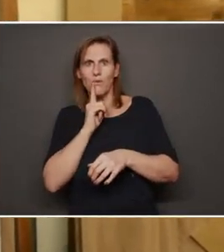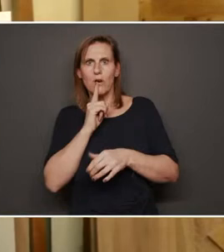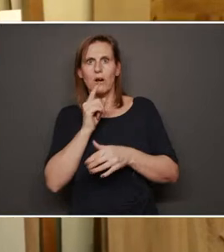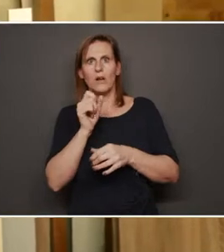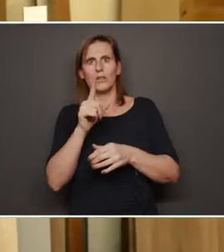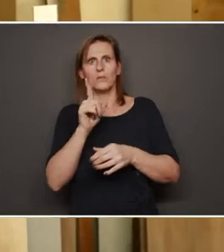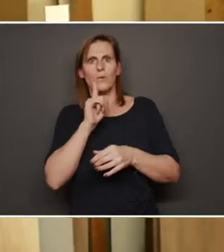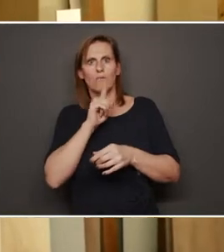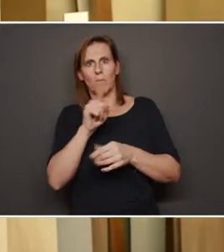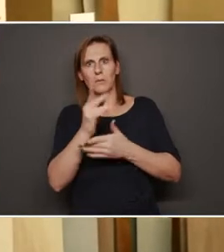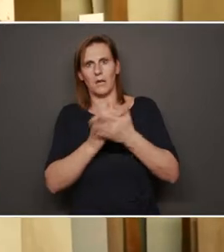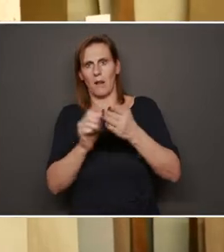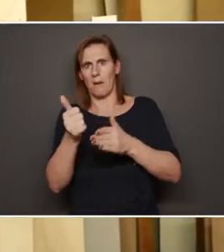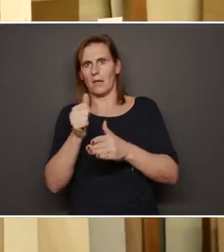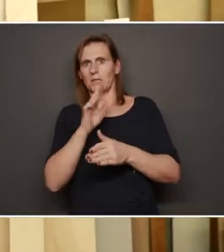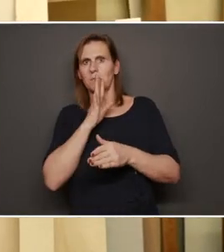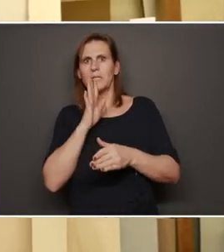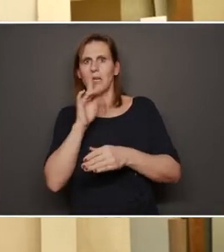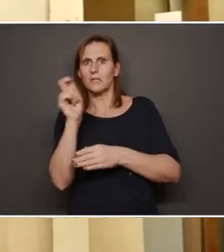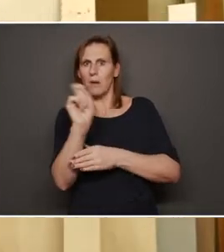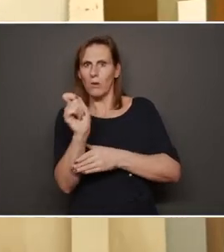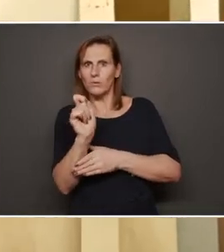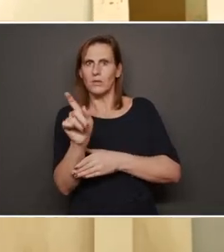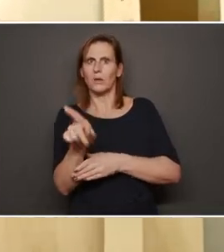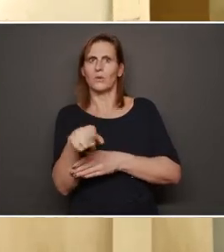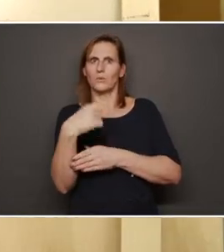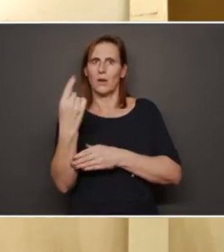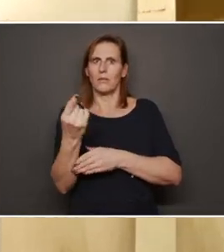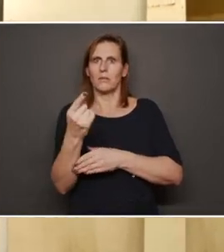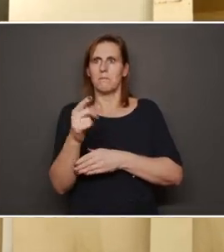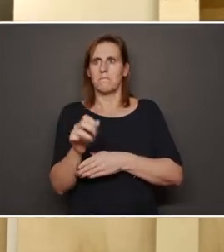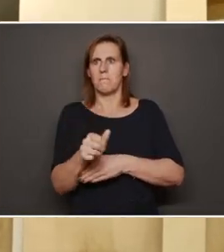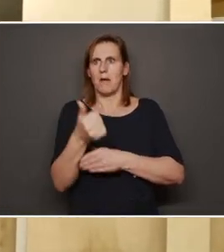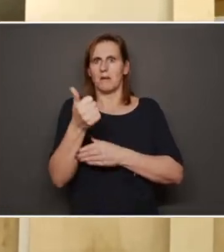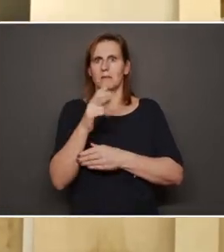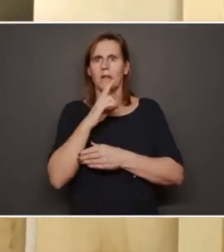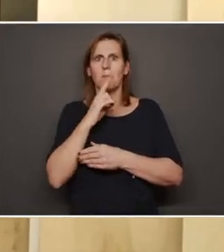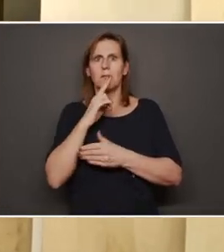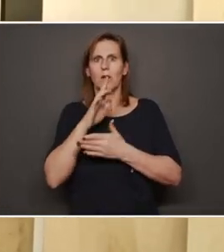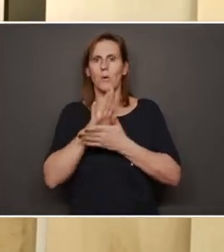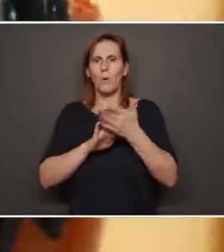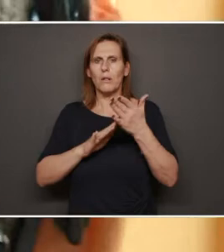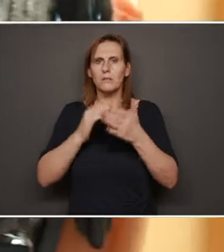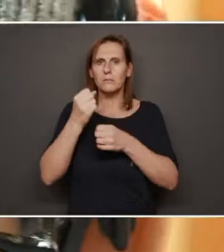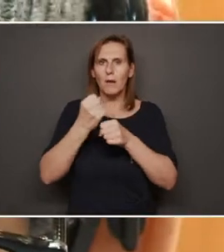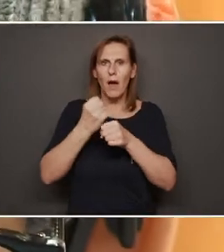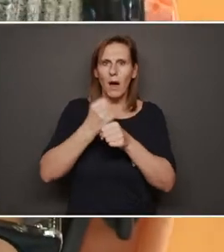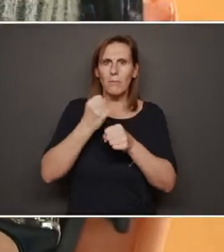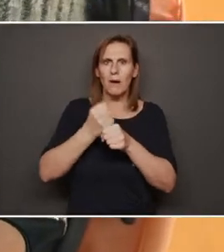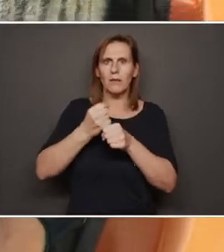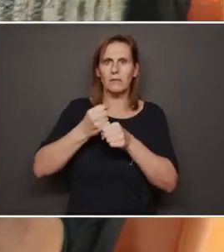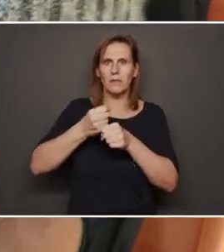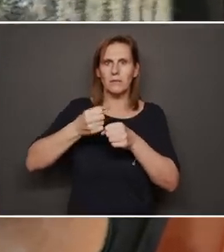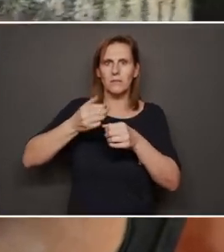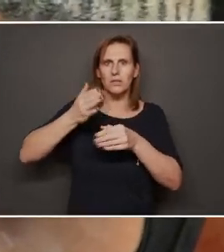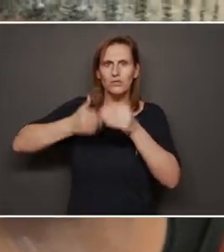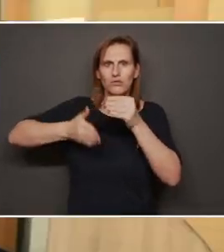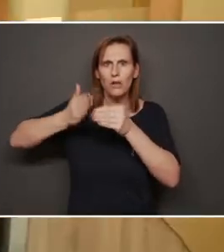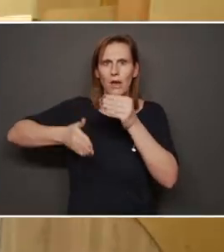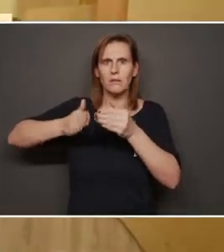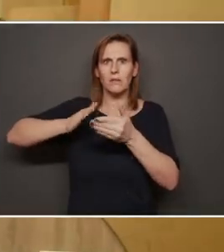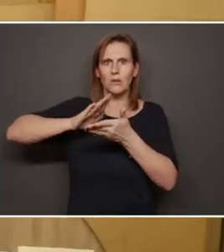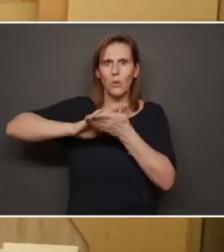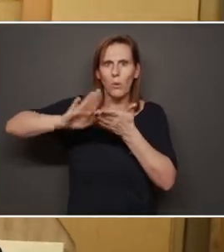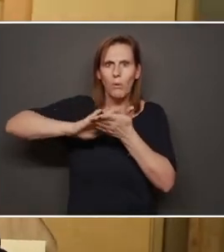12:30 Mittagspause und dann tun wir meistens ja, Holz bearbeiten, Holz zuschneiden, hobeln,